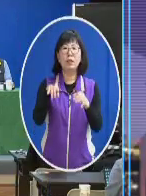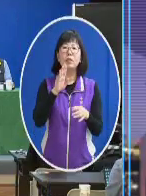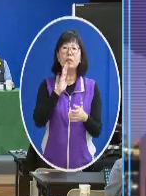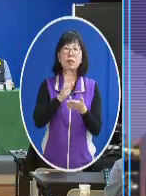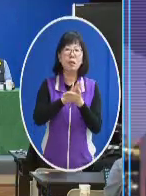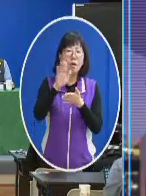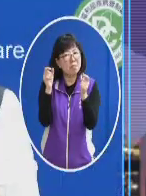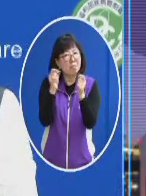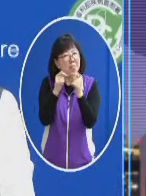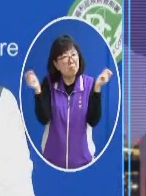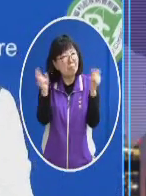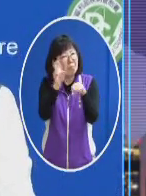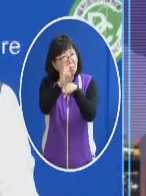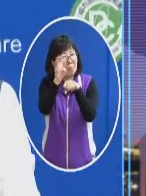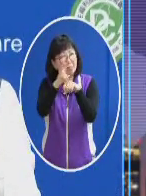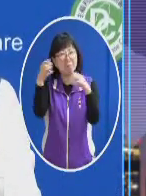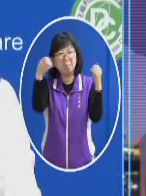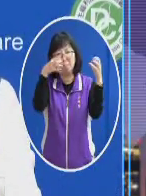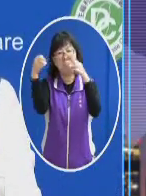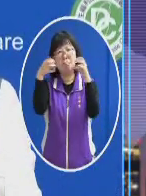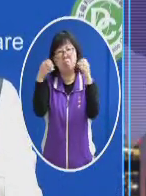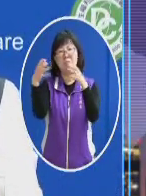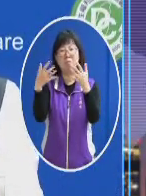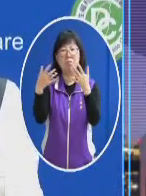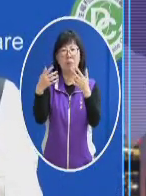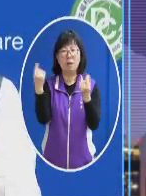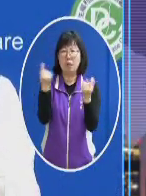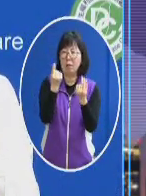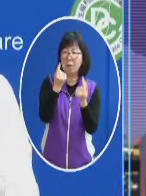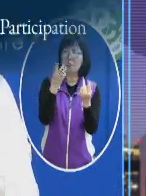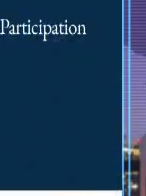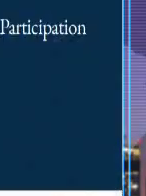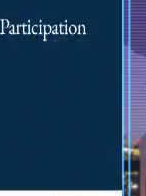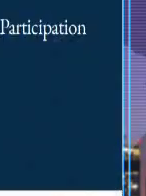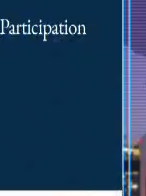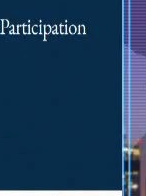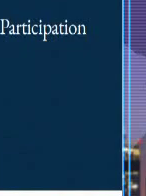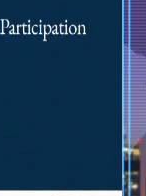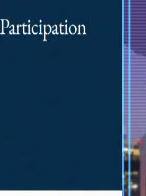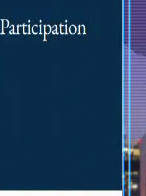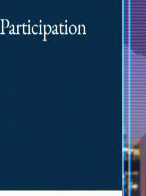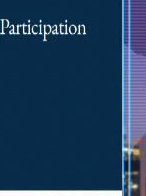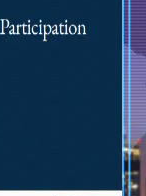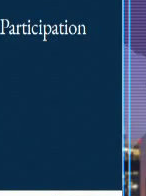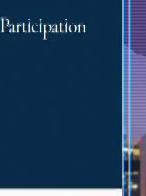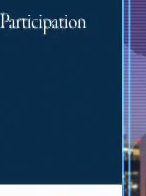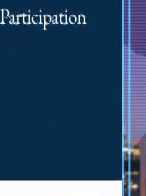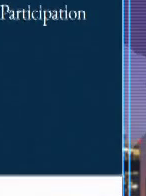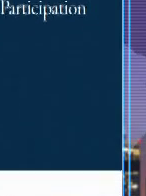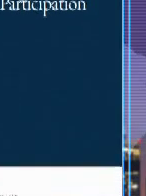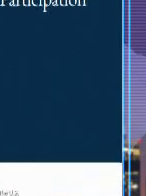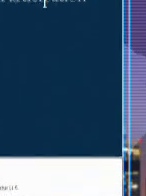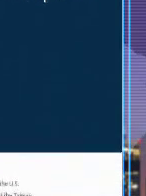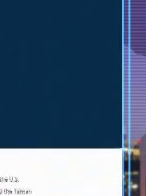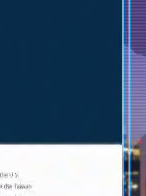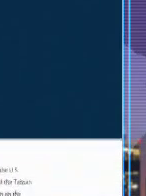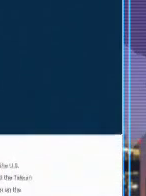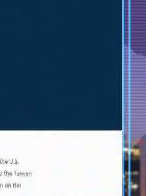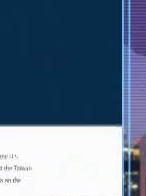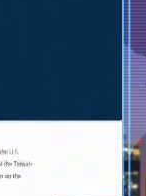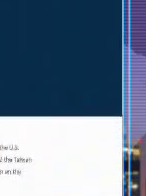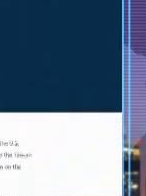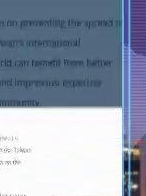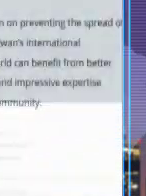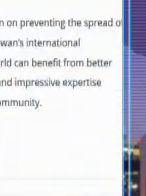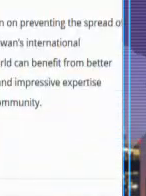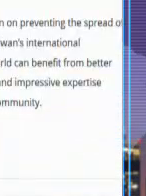台湾新增9例确诊，其中7例境外移入，2例本土感染。美台外交高层会议讨论扩大台湾参与国